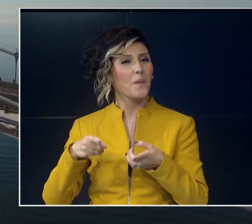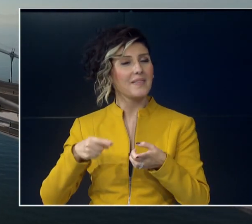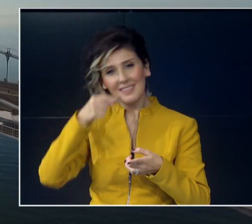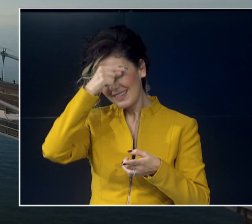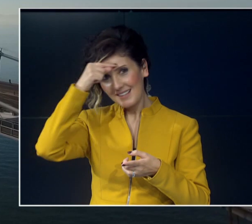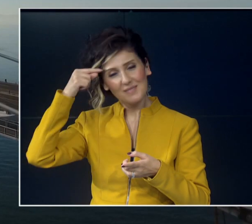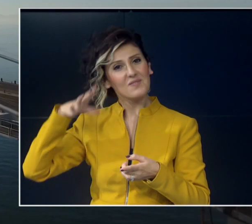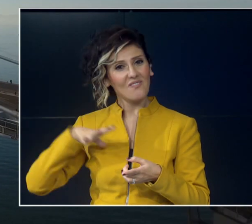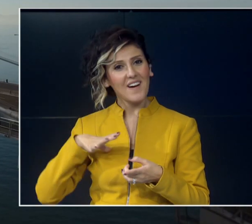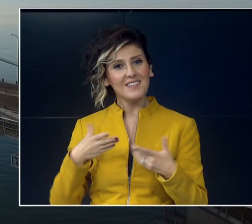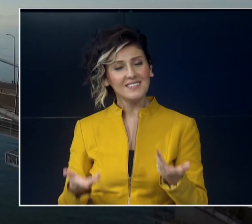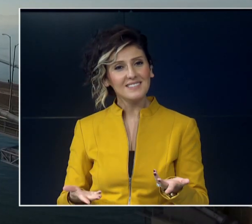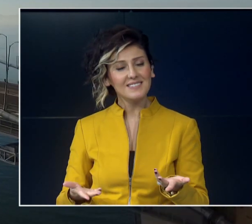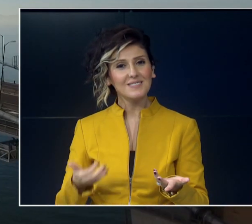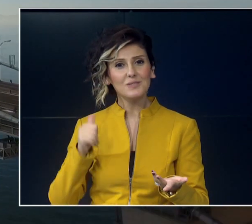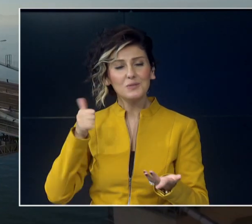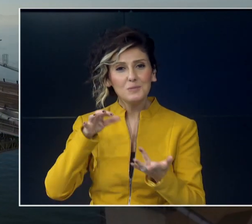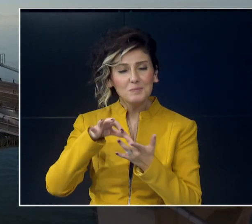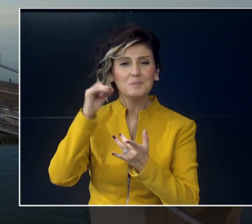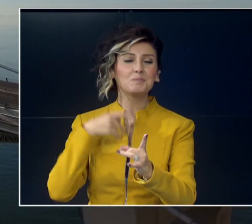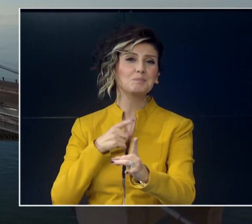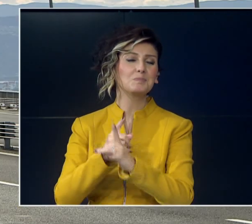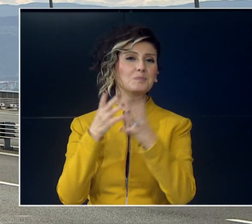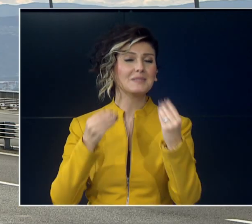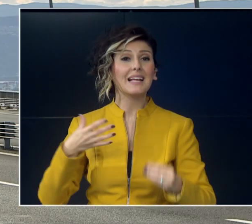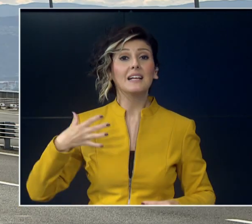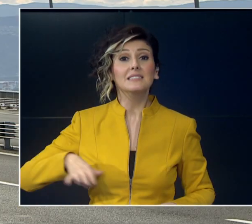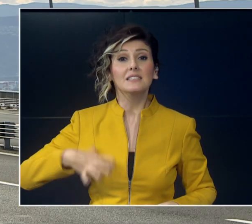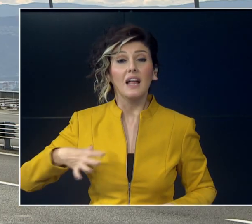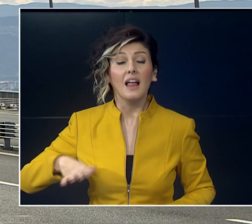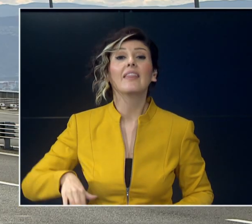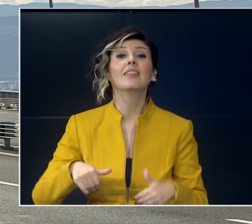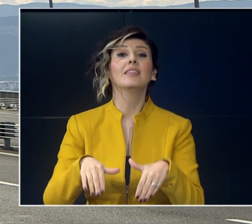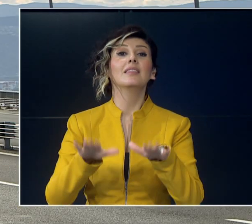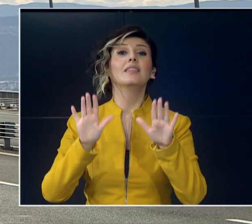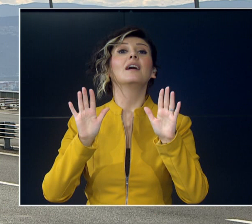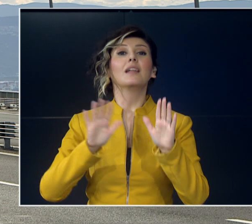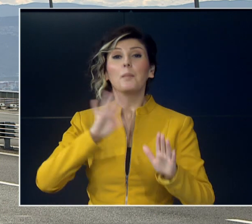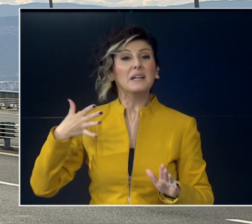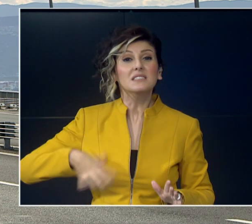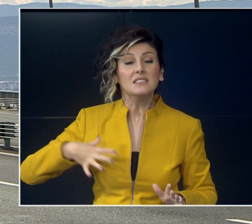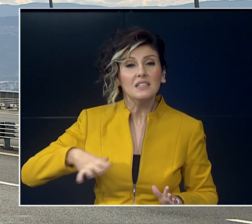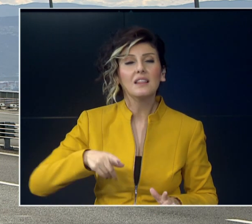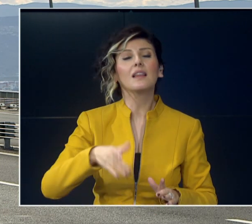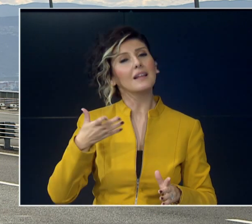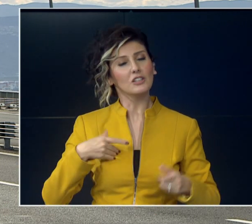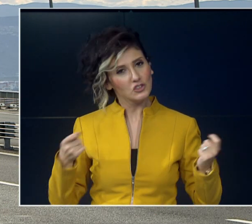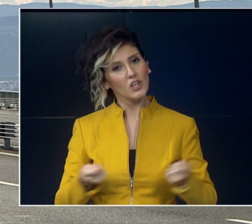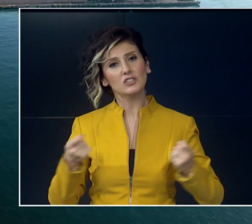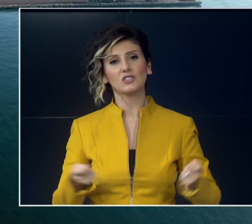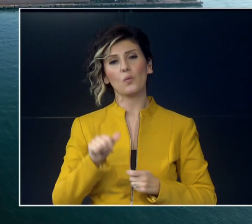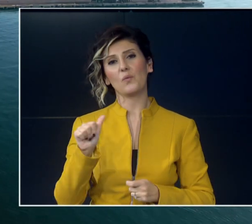Nasibinizde varsa günün birinde o oluyor. İstemekle değil de her şey istemekle olmuyor. Tabii ki